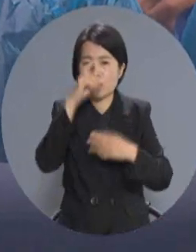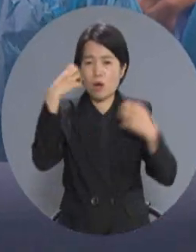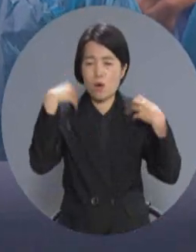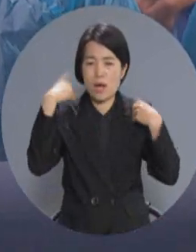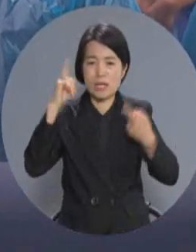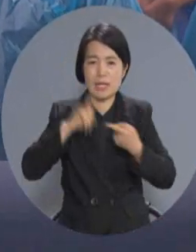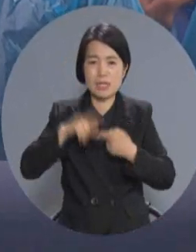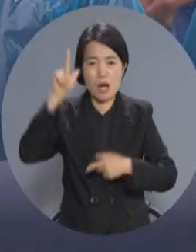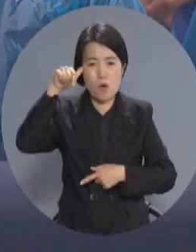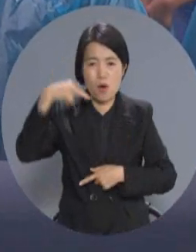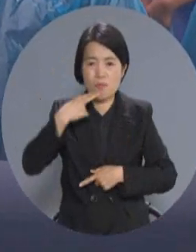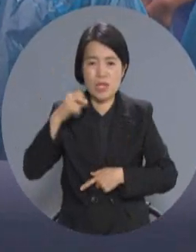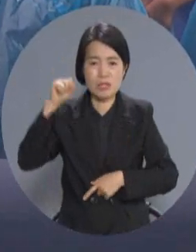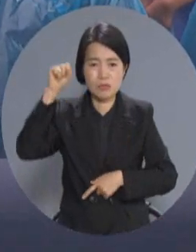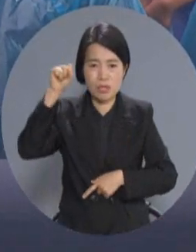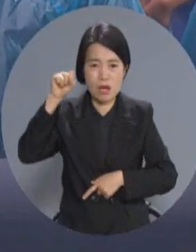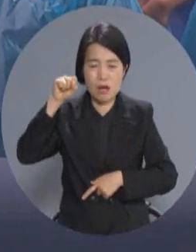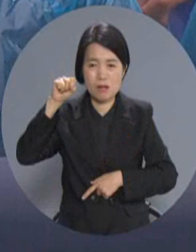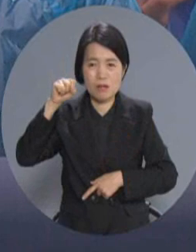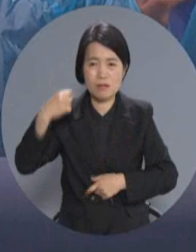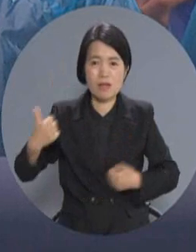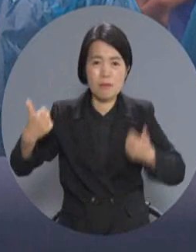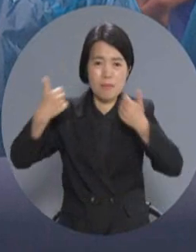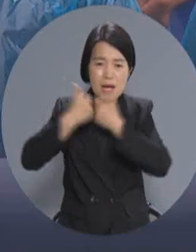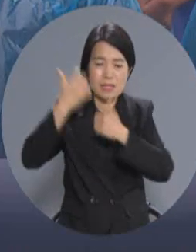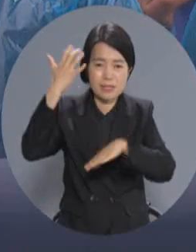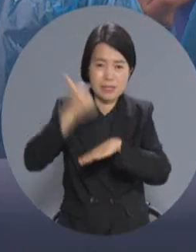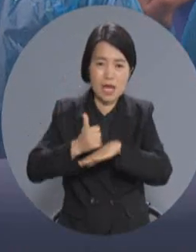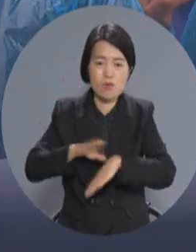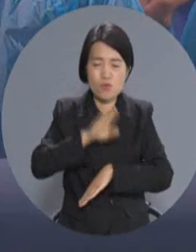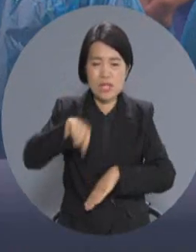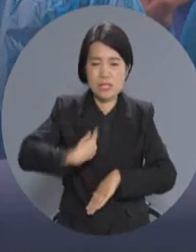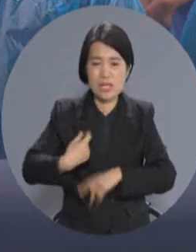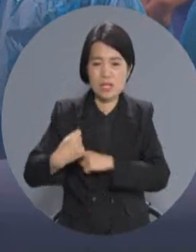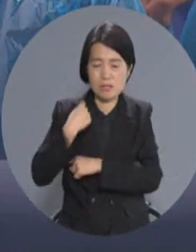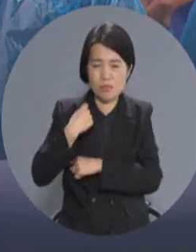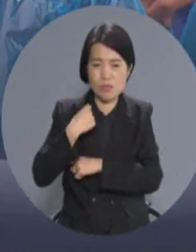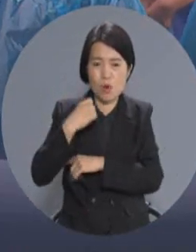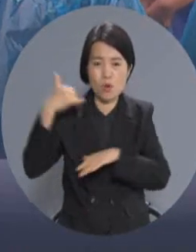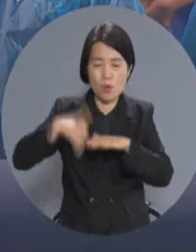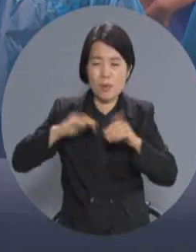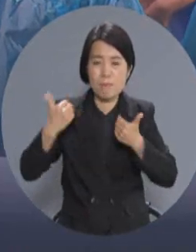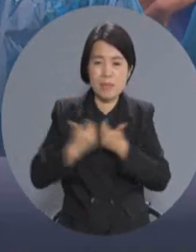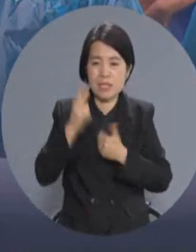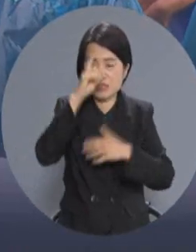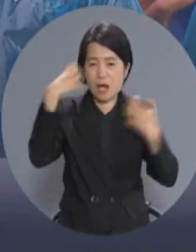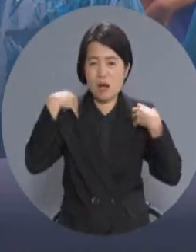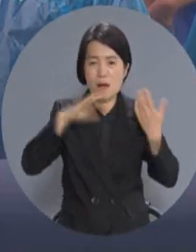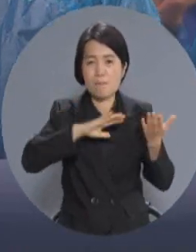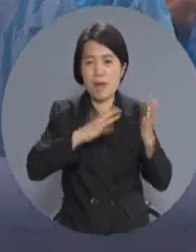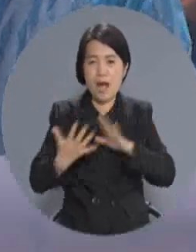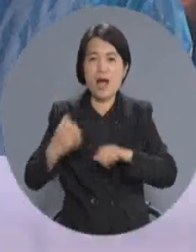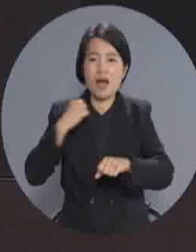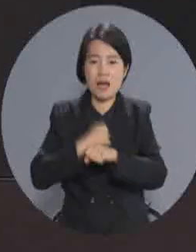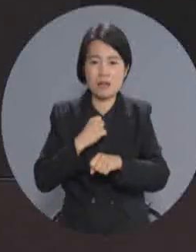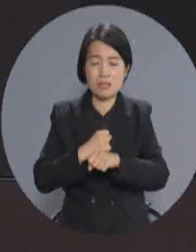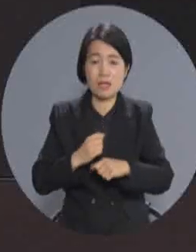정권의 굽힘없는 투쟁으로 맞서고 끝내는 우리 스스로의 힘으로 반농민적 정권을 갈아엎을